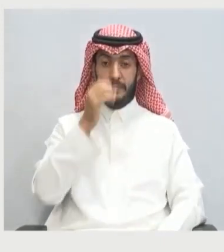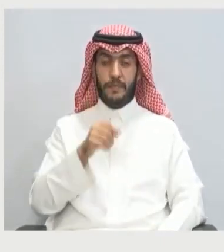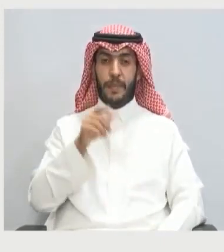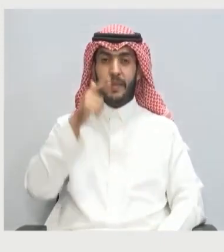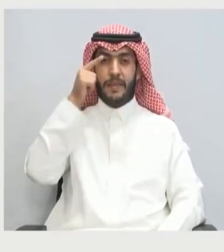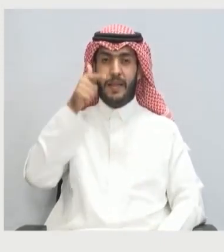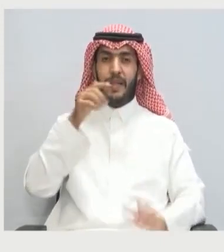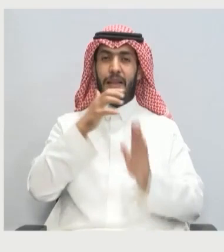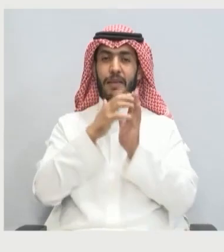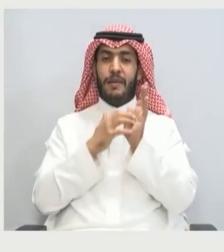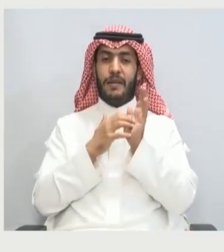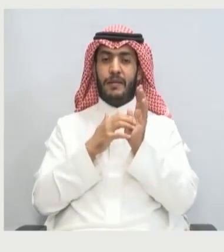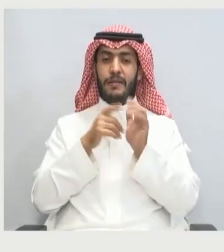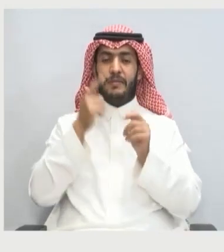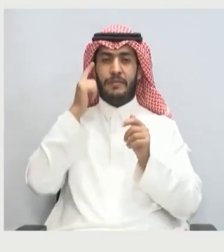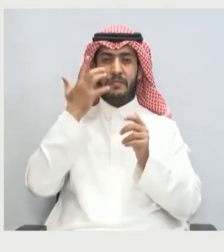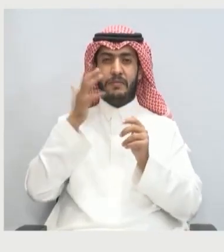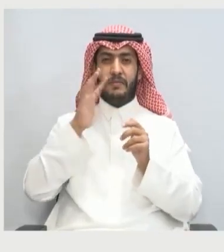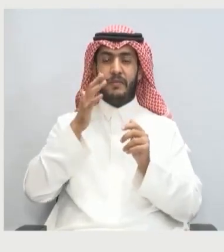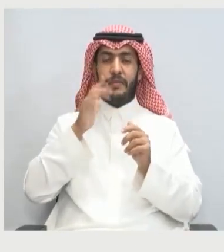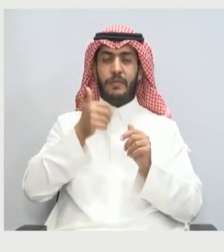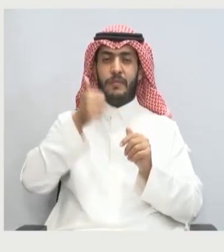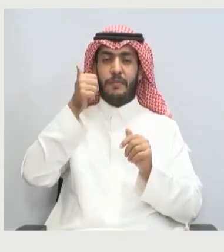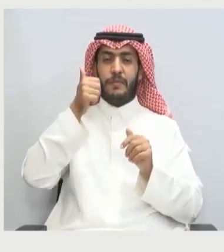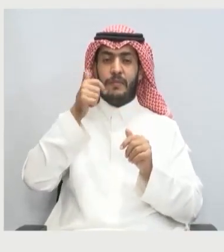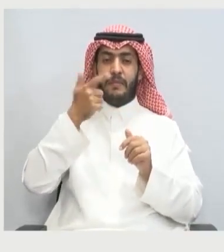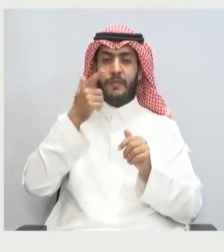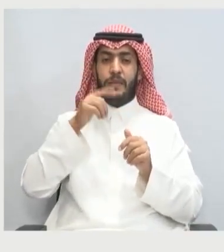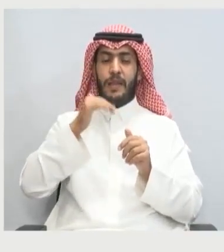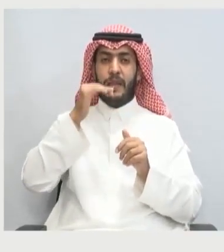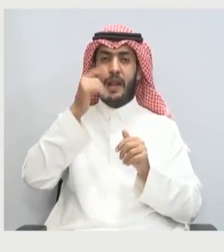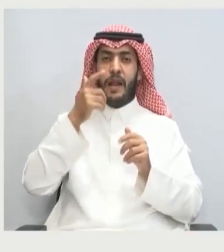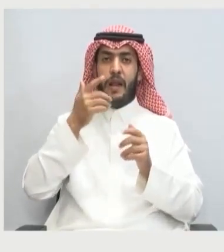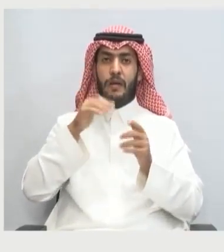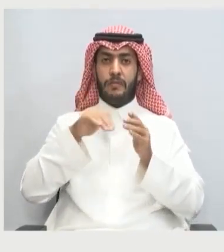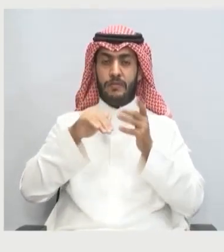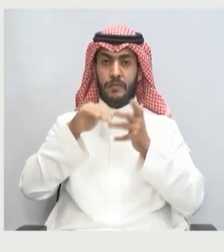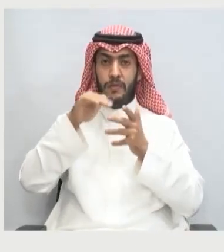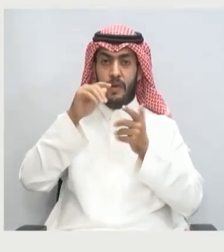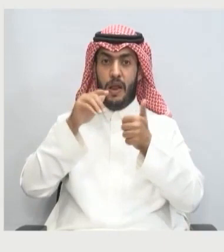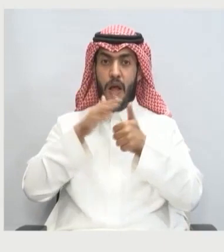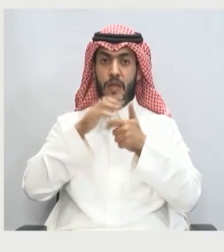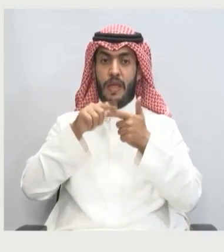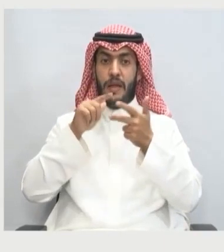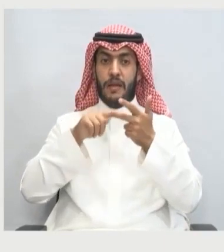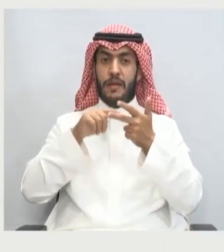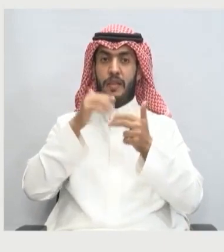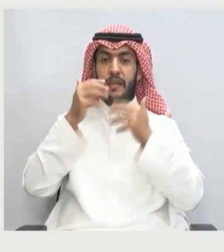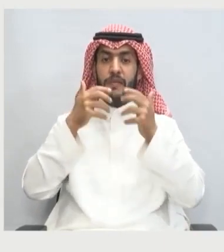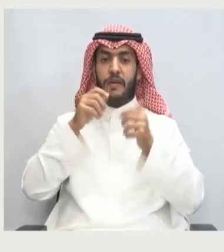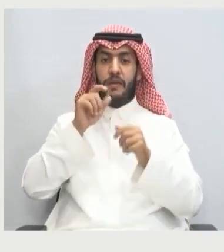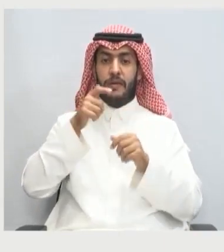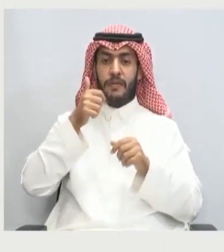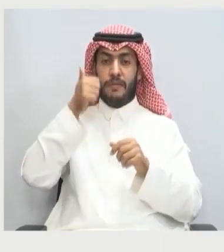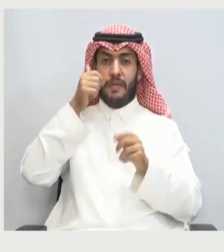تامل هذه العباره وخمن كيف يتم تحديد رتبه التفاعل ما هي العباره العباره تقول